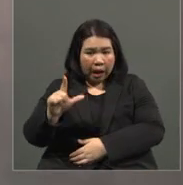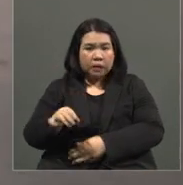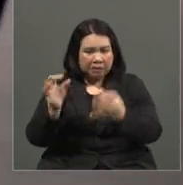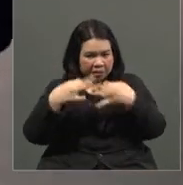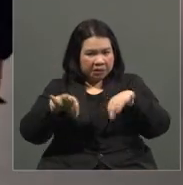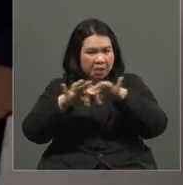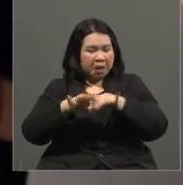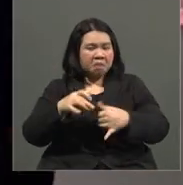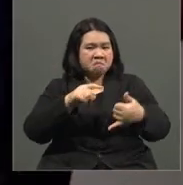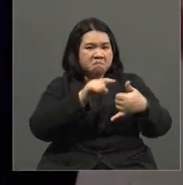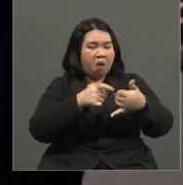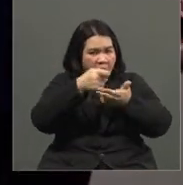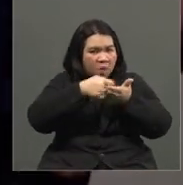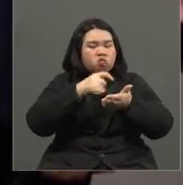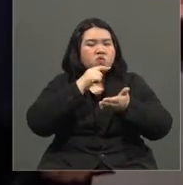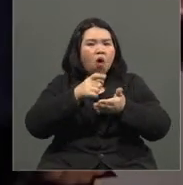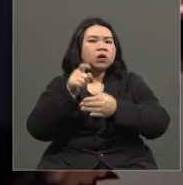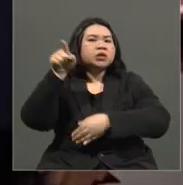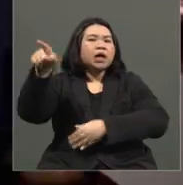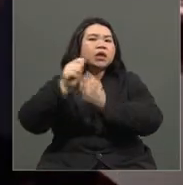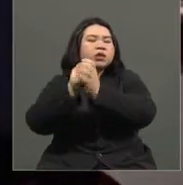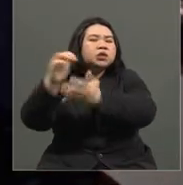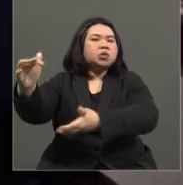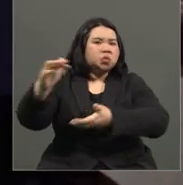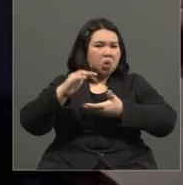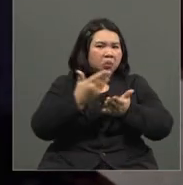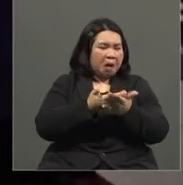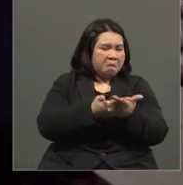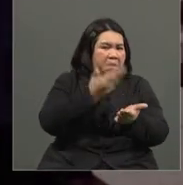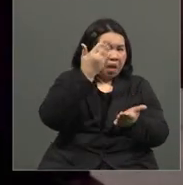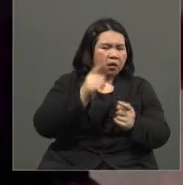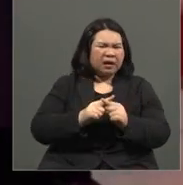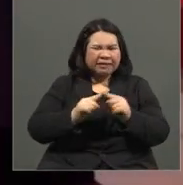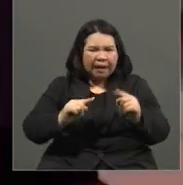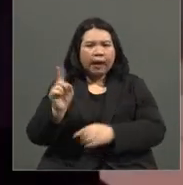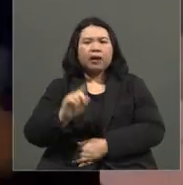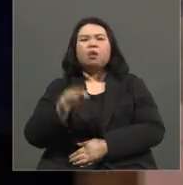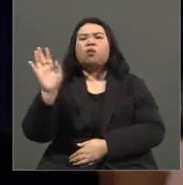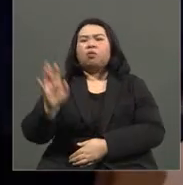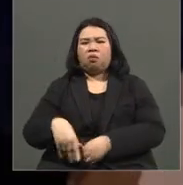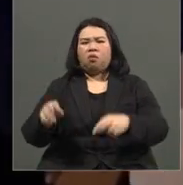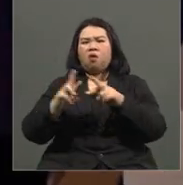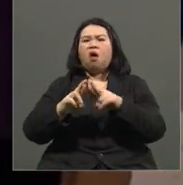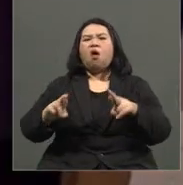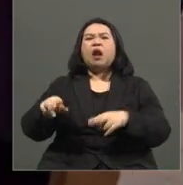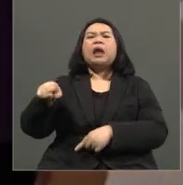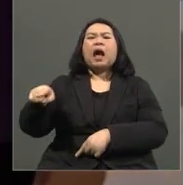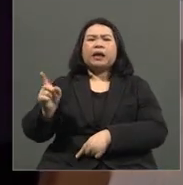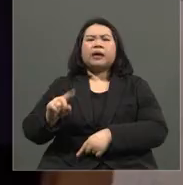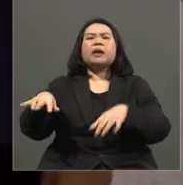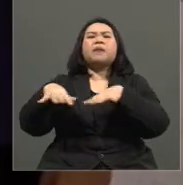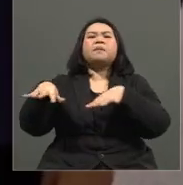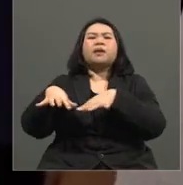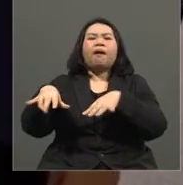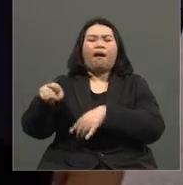จากเมืองจีนมันมีภาษีมีค่าขนส่งแต่ทีนี้ปรากฏว่าข้อมูลเนี่ยมันเริ่มออกมาว่าบางคนบอกโอ้ยอ๋อร้านร้านพี่ที่เป็นโรงกลึงที่ทำนี่แหละเขามา